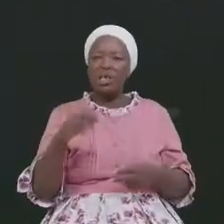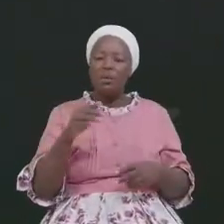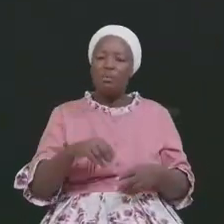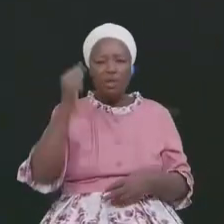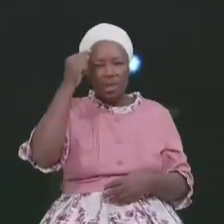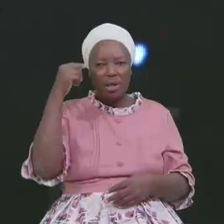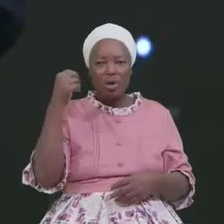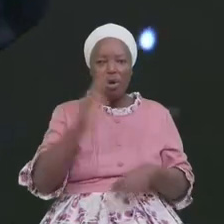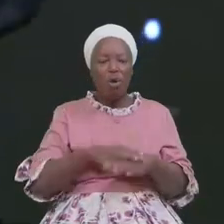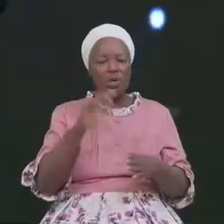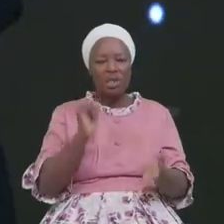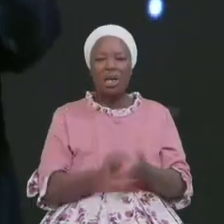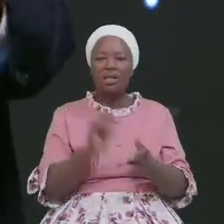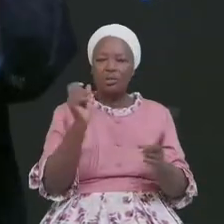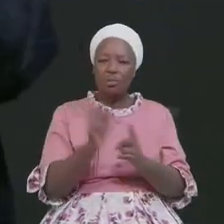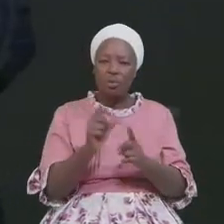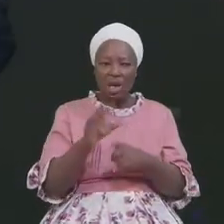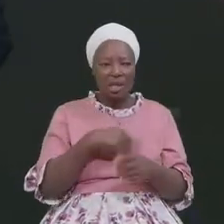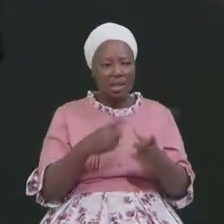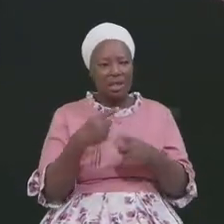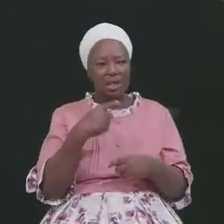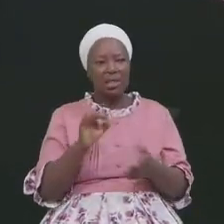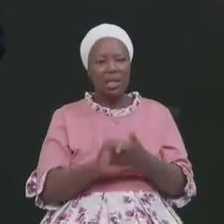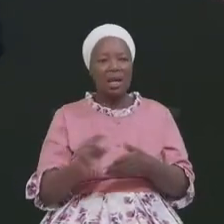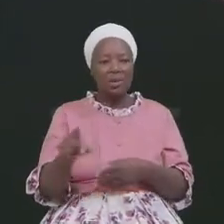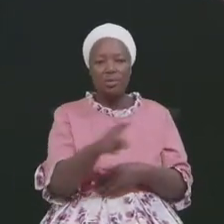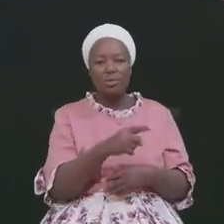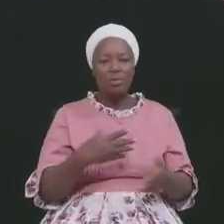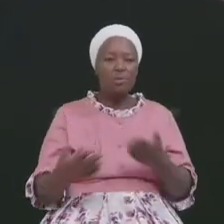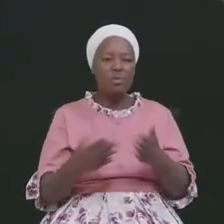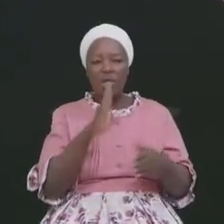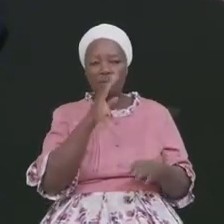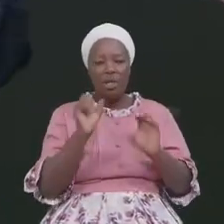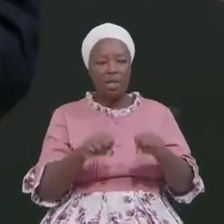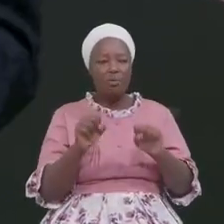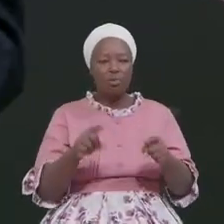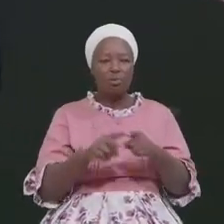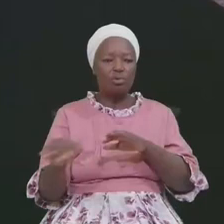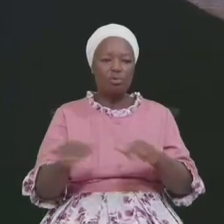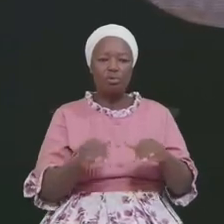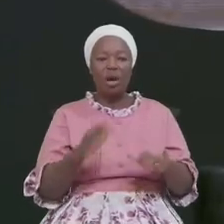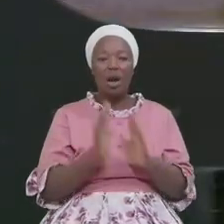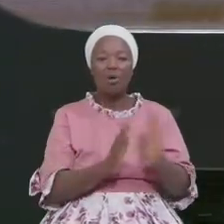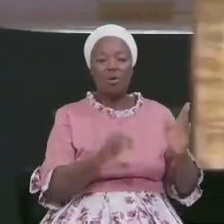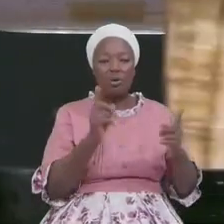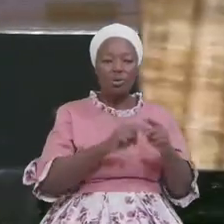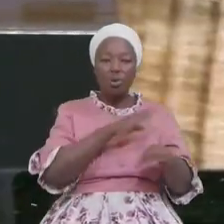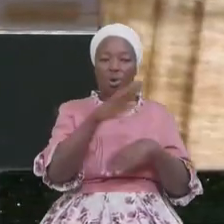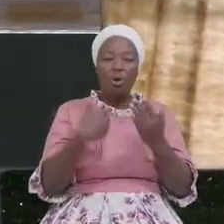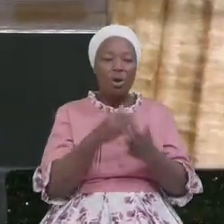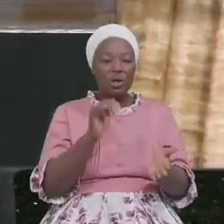parole, cette parole, et il dit, afin d'agir fidèlement selon tout ce qui y est